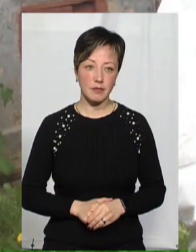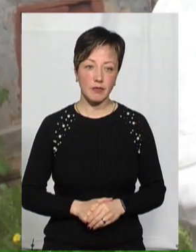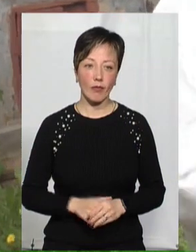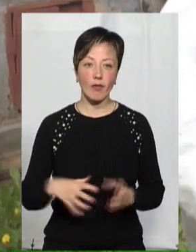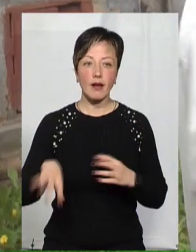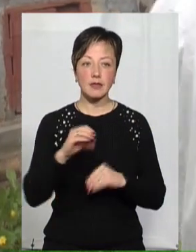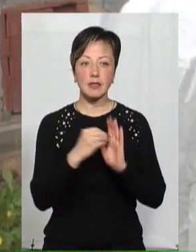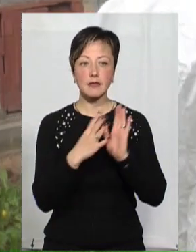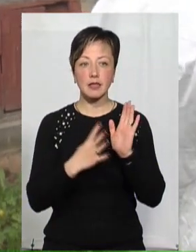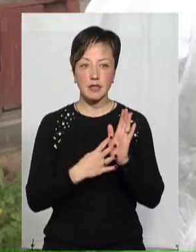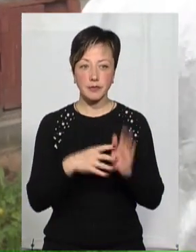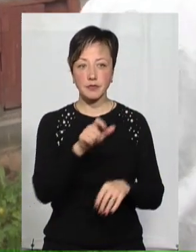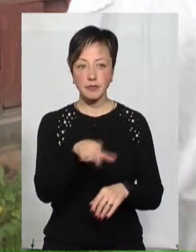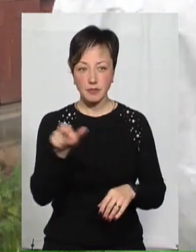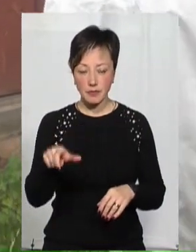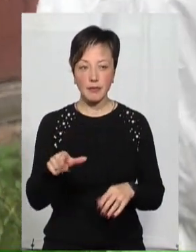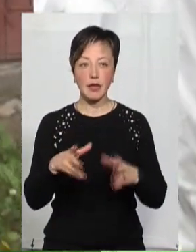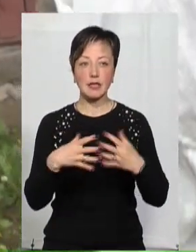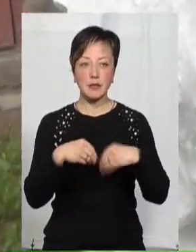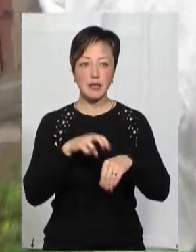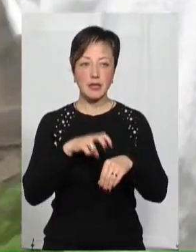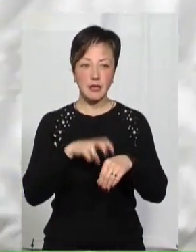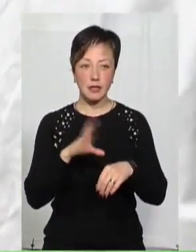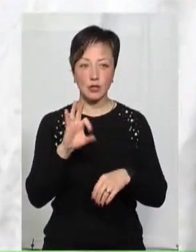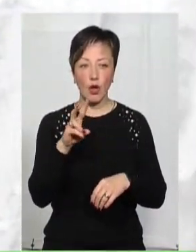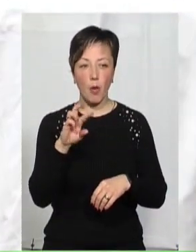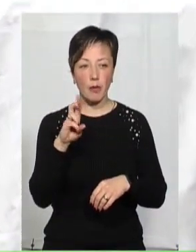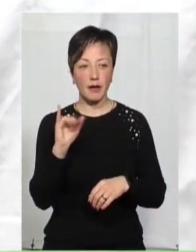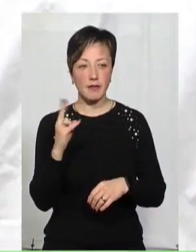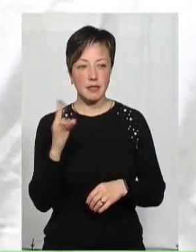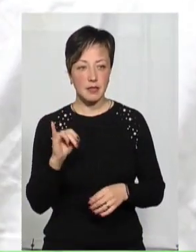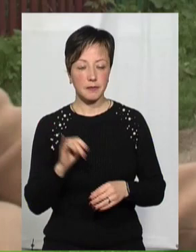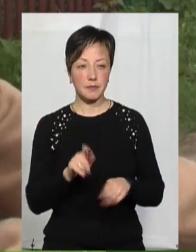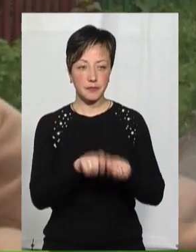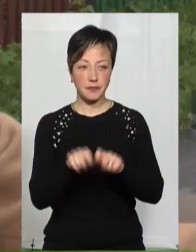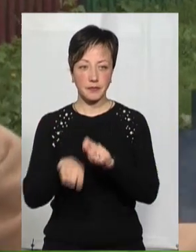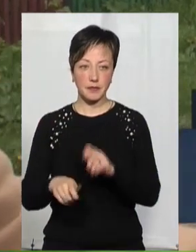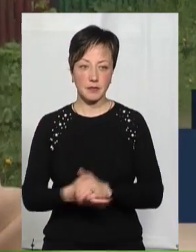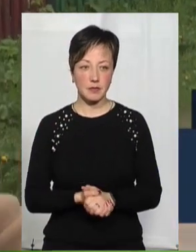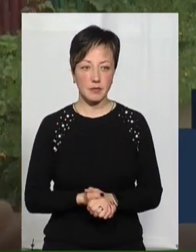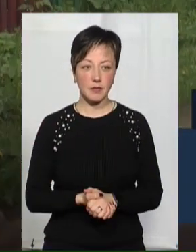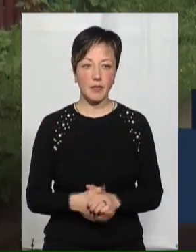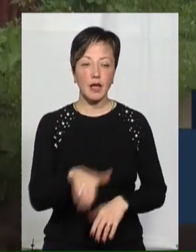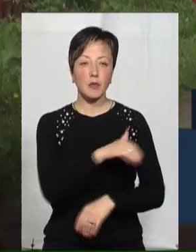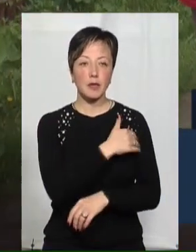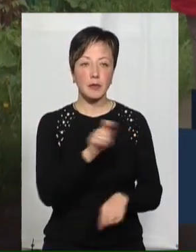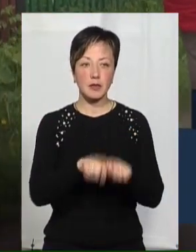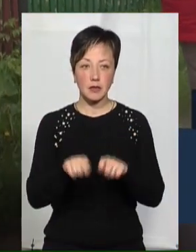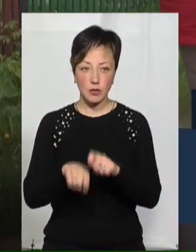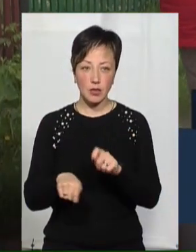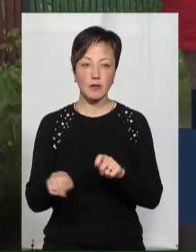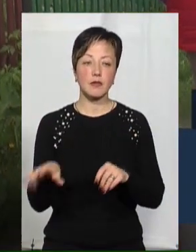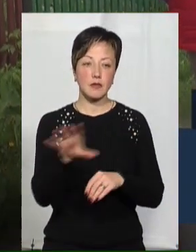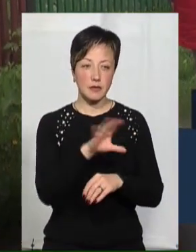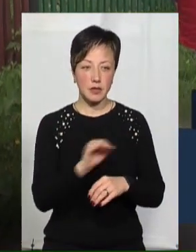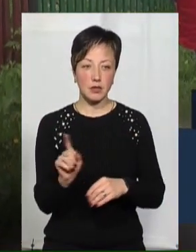Усіх 19 ромів оглянула сімейна лікарка Солобковецької амбулаторії Стефанія Козир. По температурному скринінгу температури